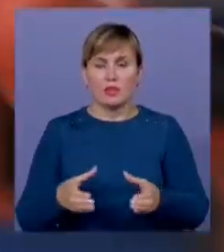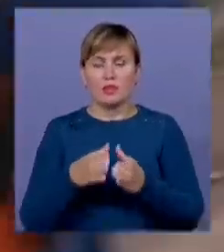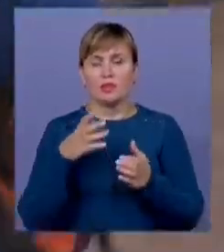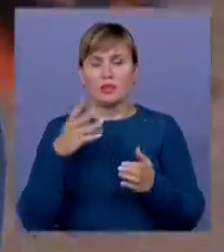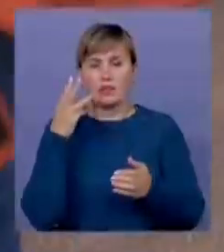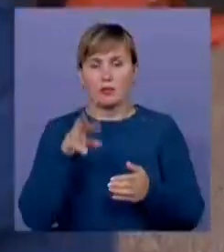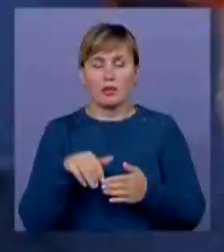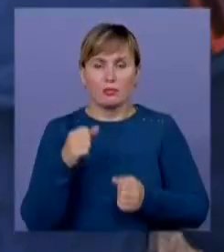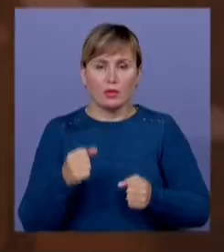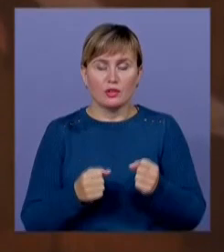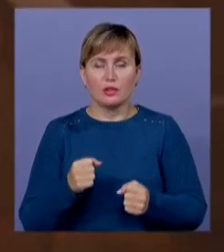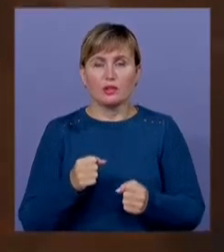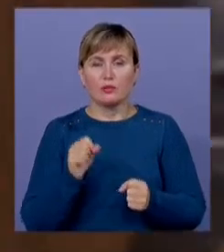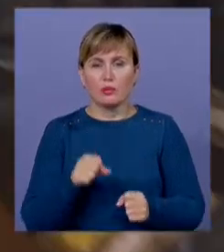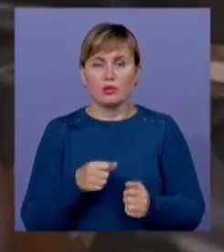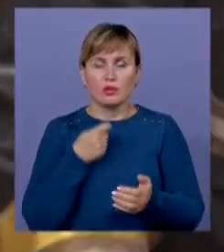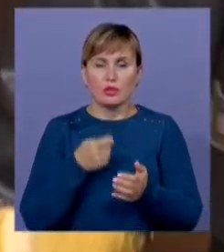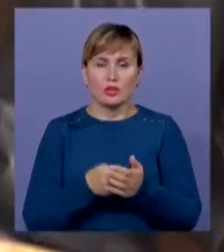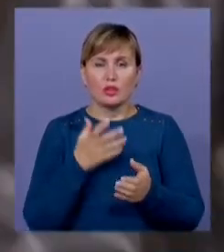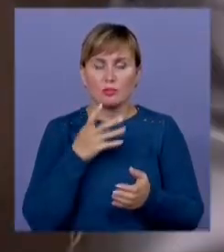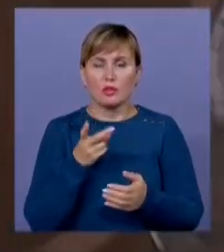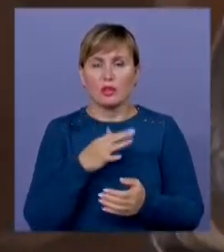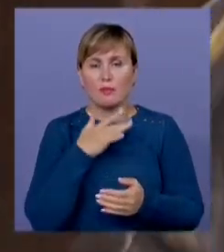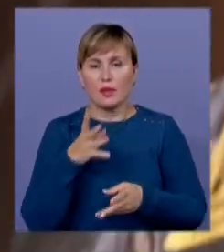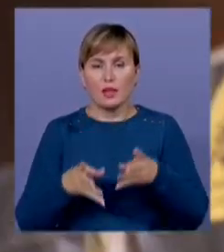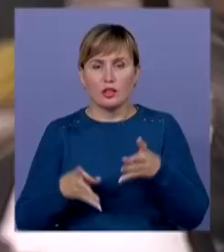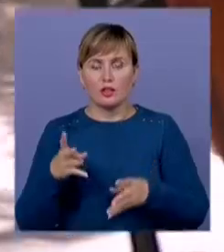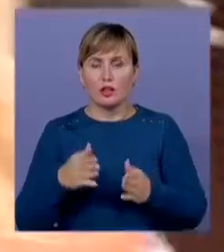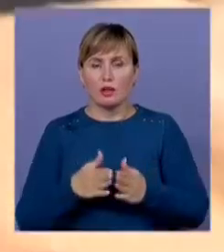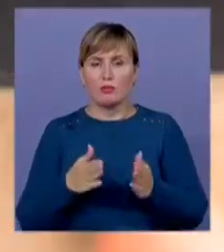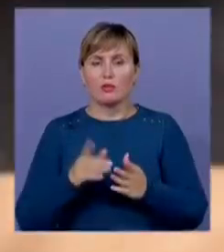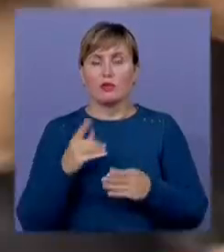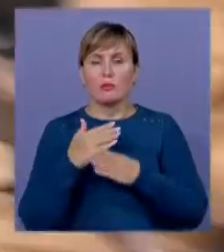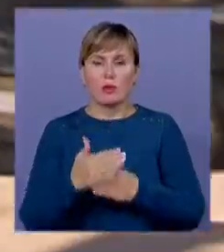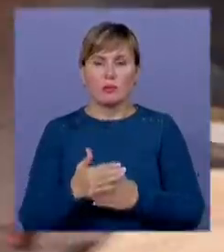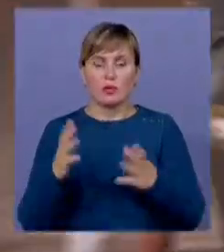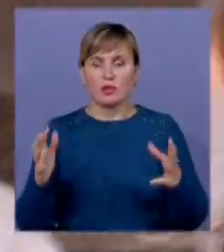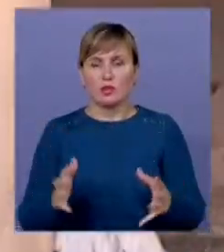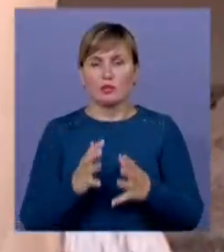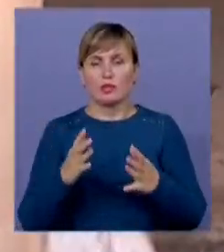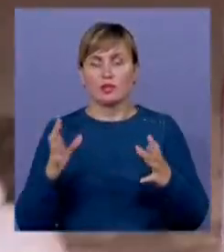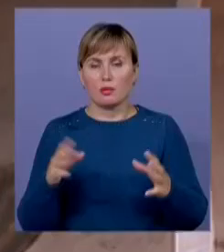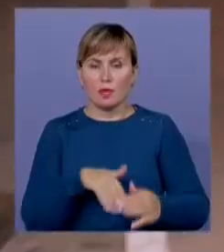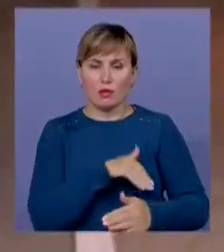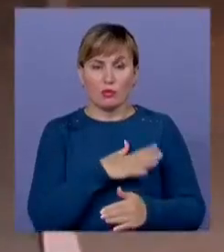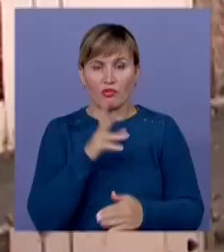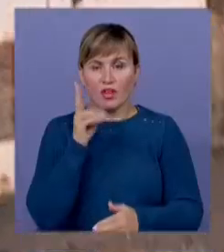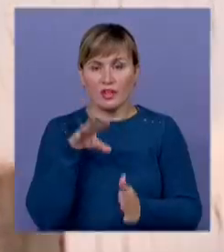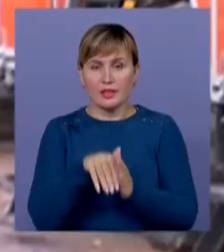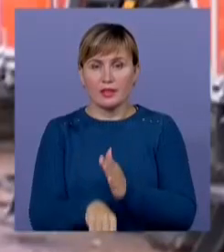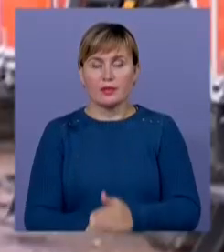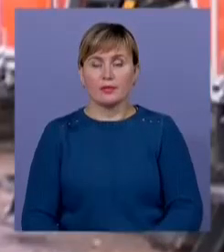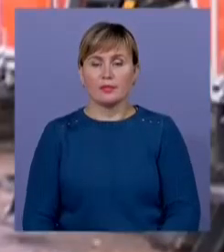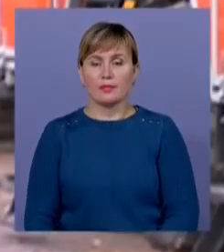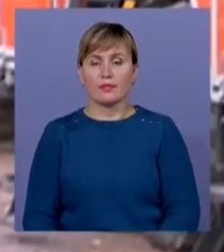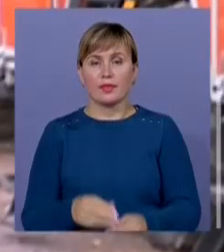машины способны подавать тепло для многоэтажных жилых домов, что поможет сохранить устойчивую температуру в квартирах.